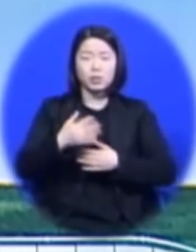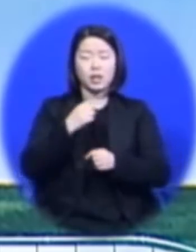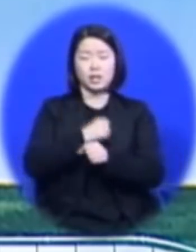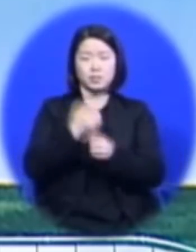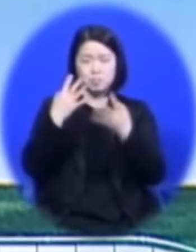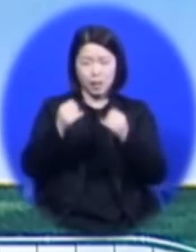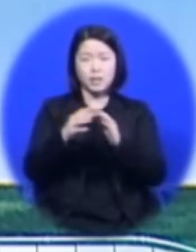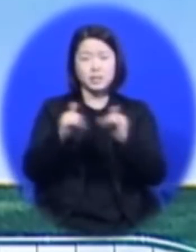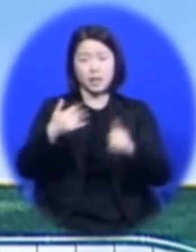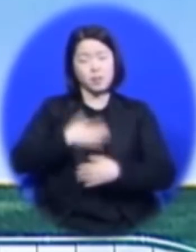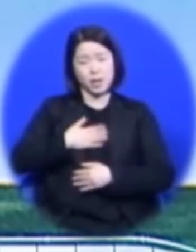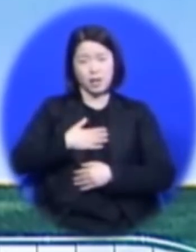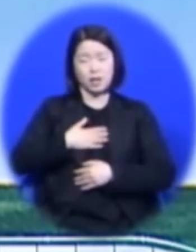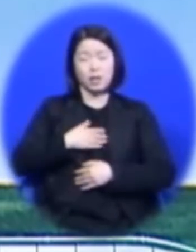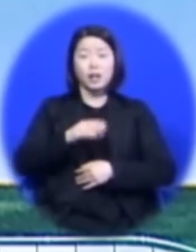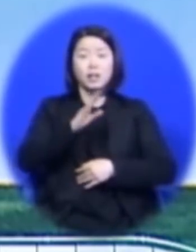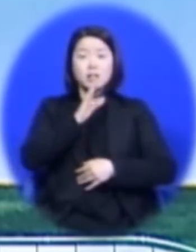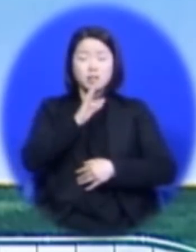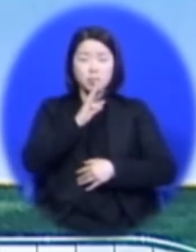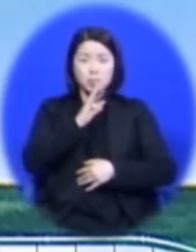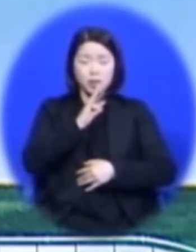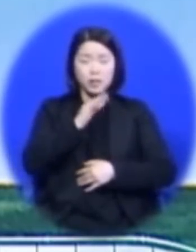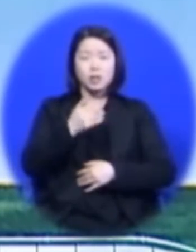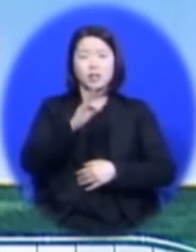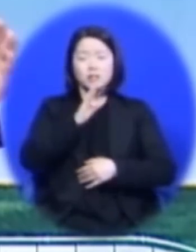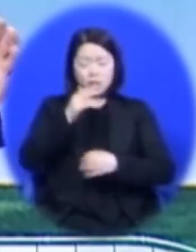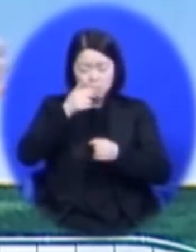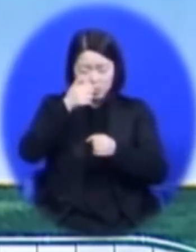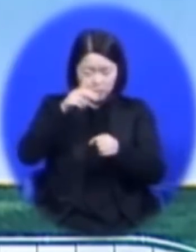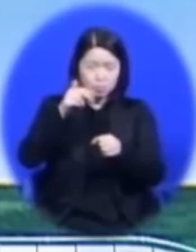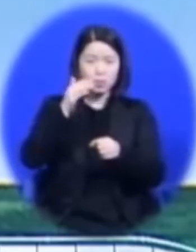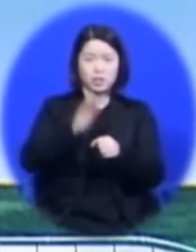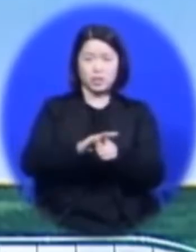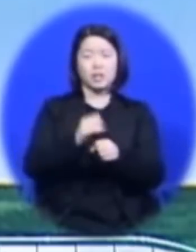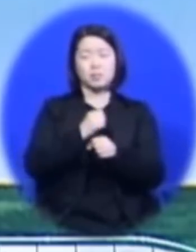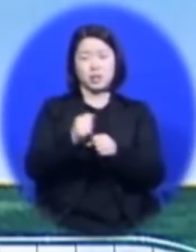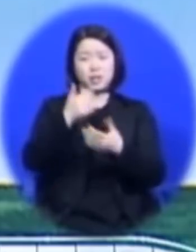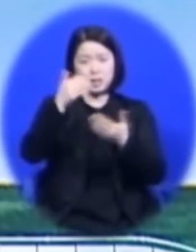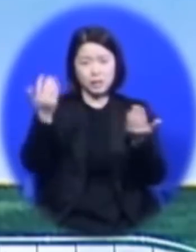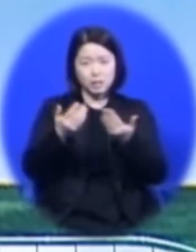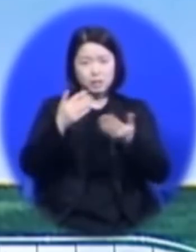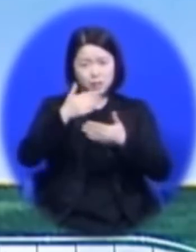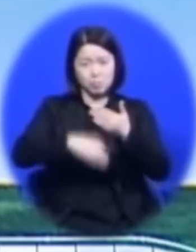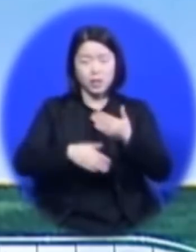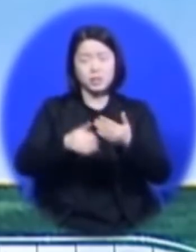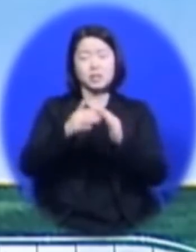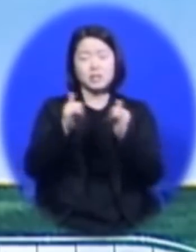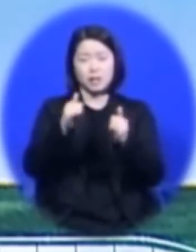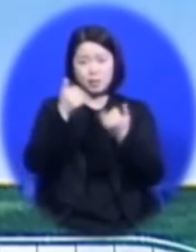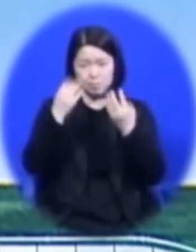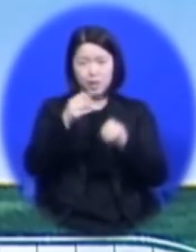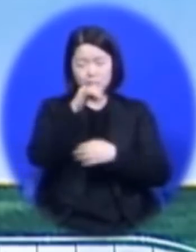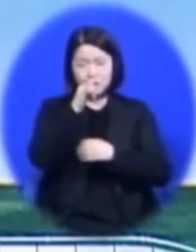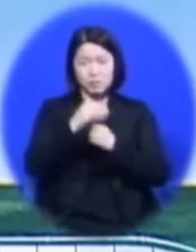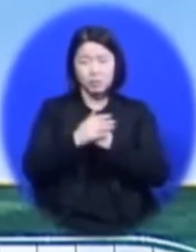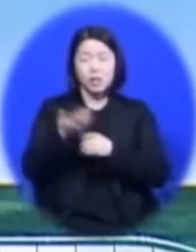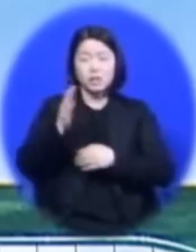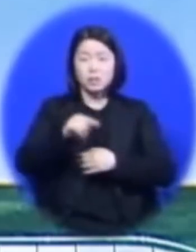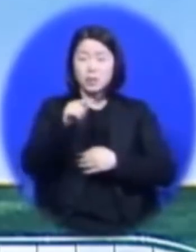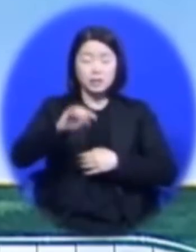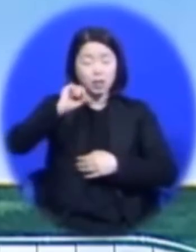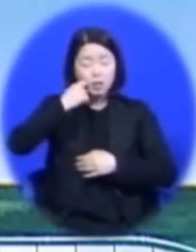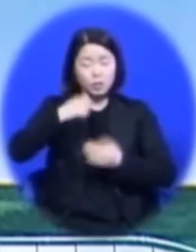압니다 정말 정말 기가막힌 어려움 속에 빠져있는 리들이 있어요 그렇지만 그런 어려움